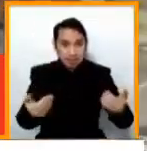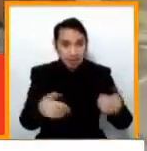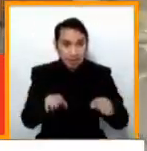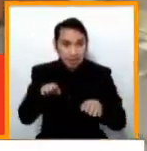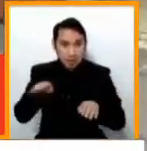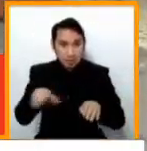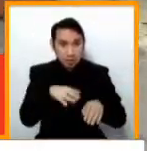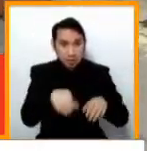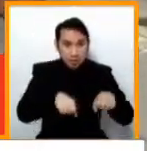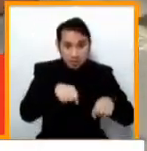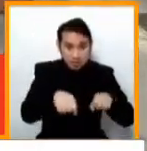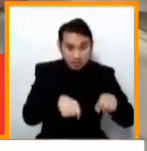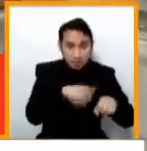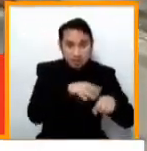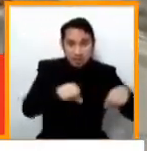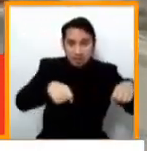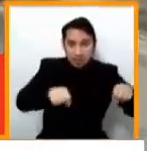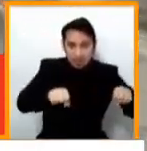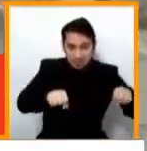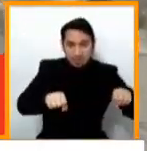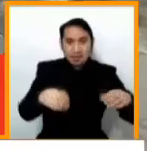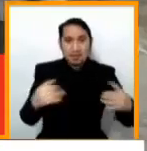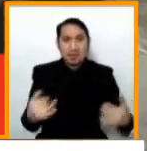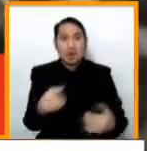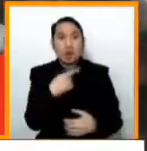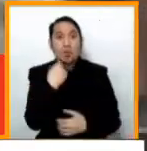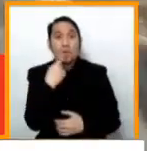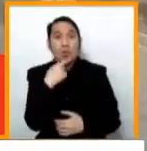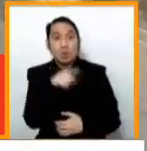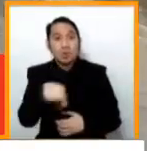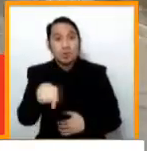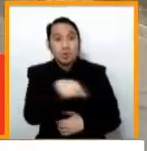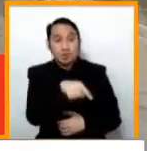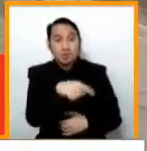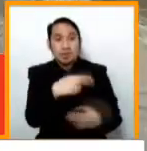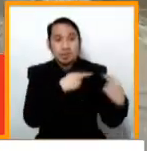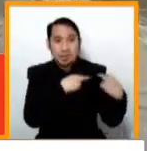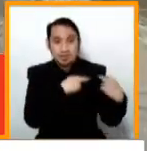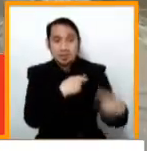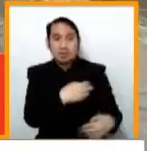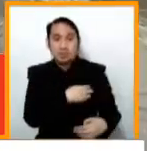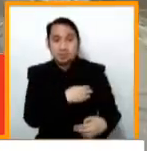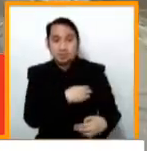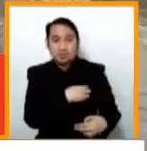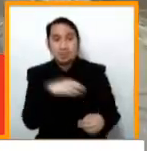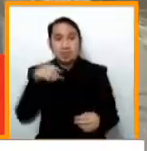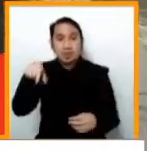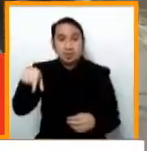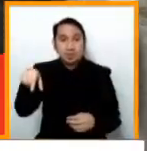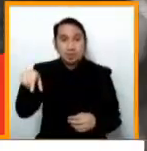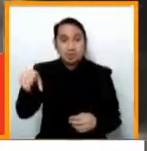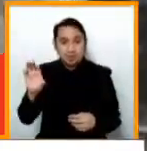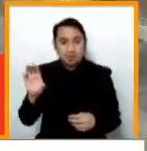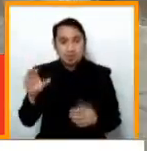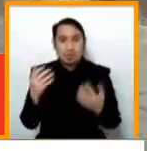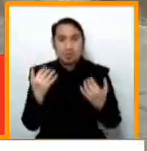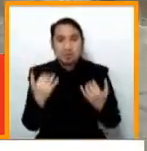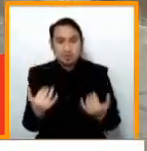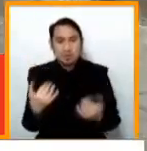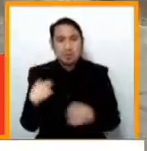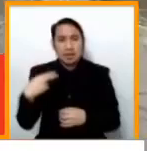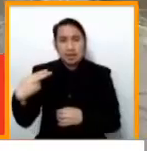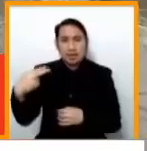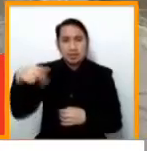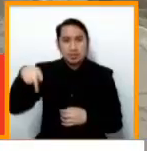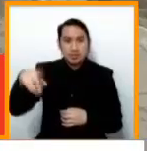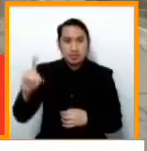nagbibisikleta. Ang nagpapatupad po ng checkpoint ay mga tauhan ng District Mobile Force Battalion ng QCPD. May augmentation din ng HPG, Joint